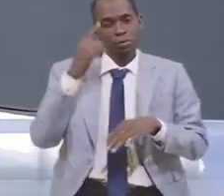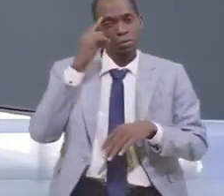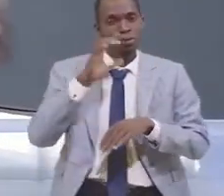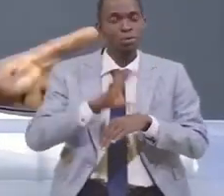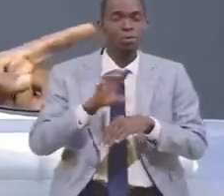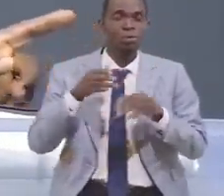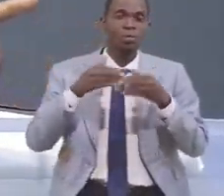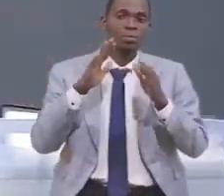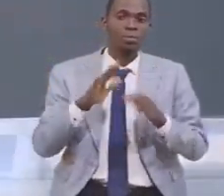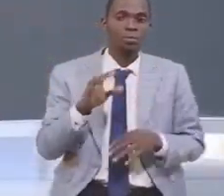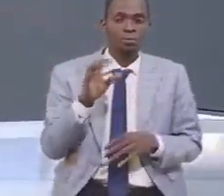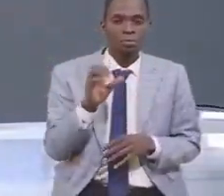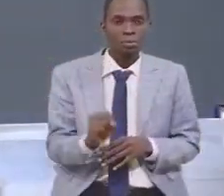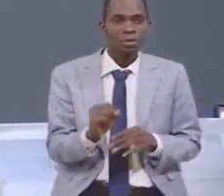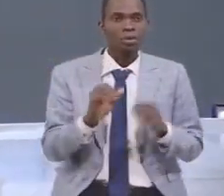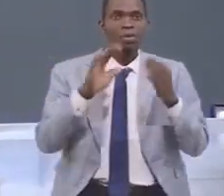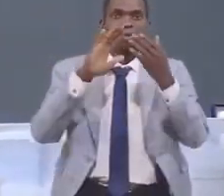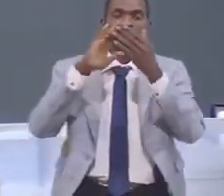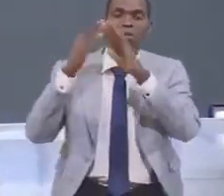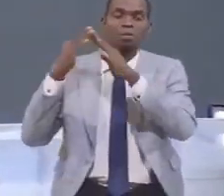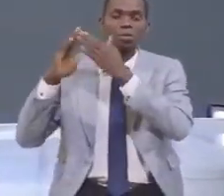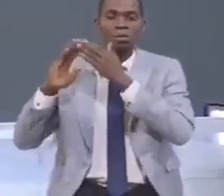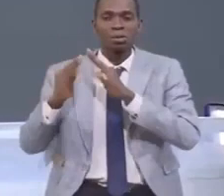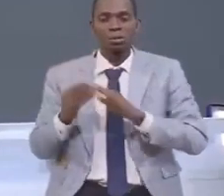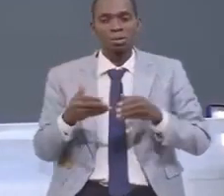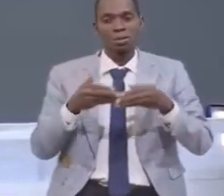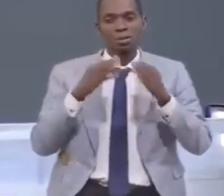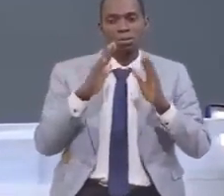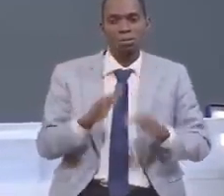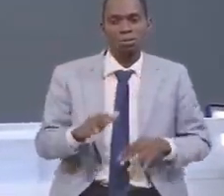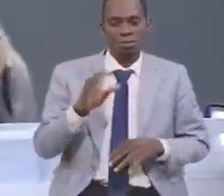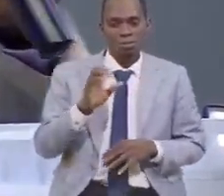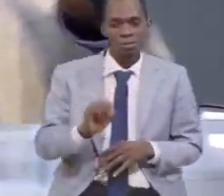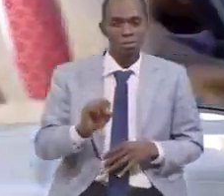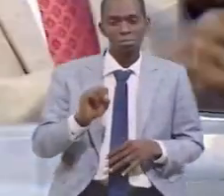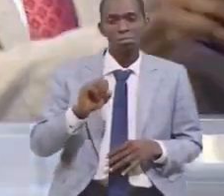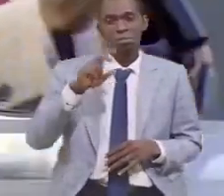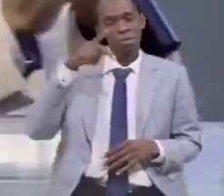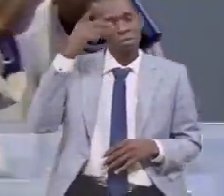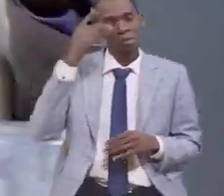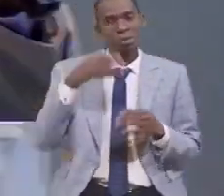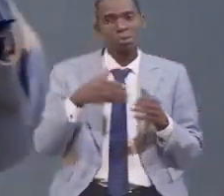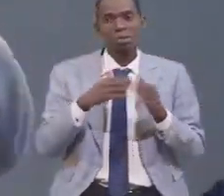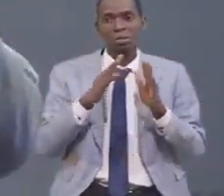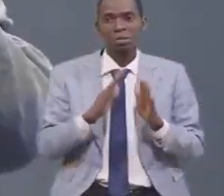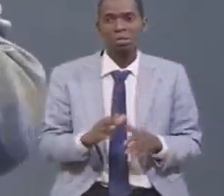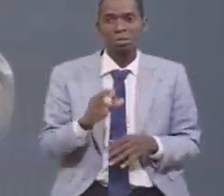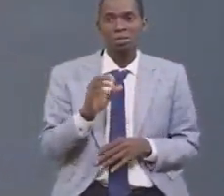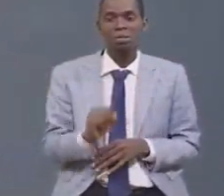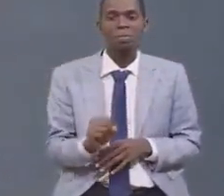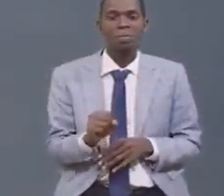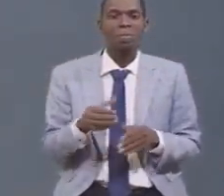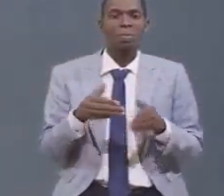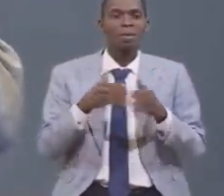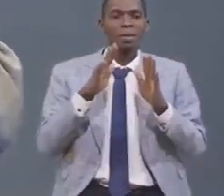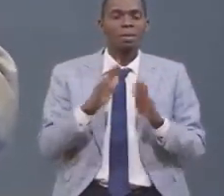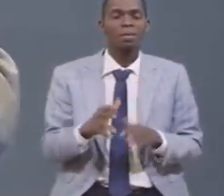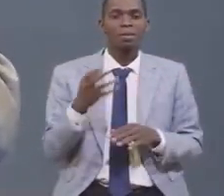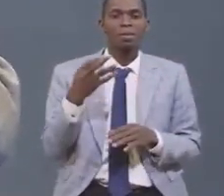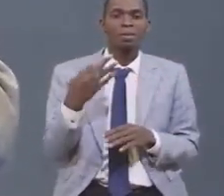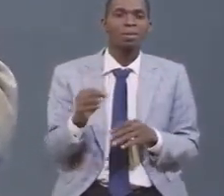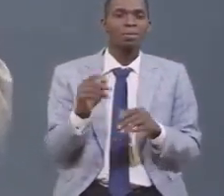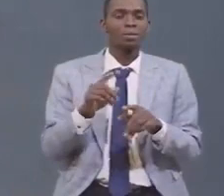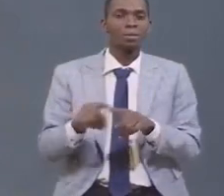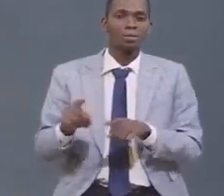నాయకులు. Community leaders. అలాగే సమాజ నాయకులు. Political leaders. అలాగే రాజకీయ నాయకులు కూడా. Leaders of every kind.